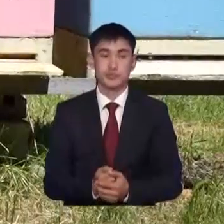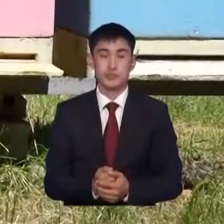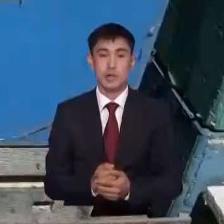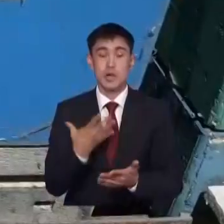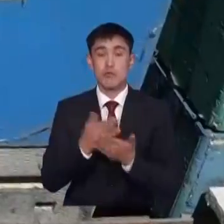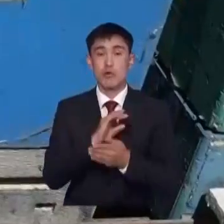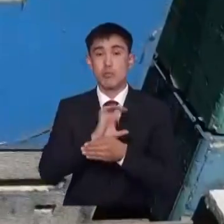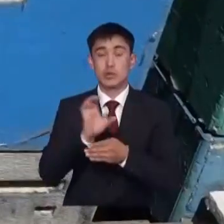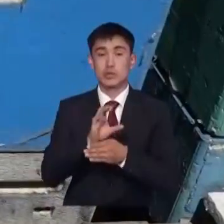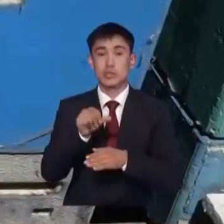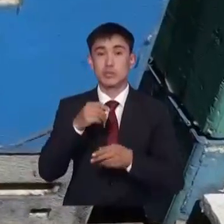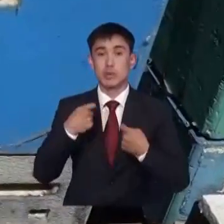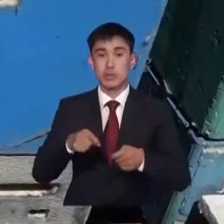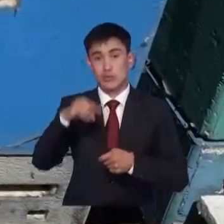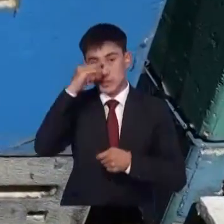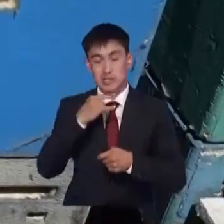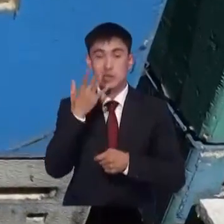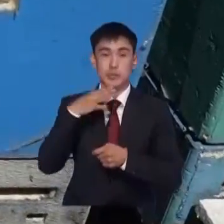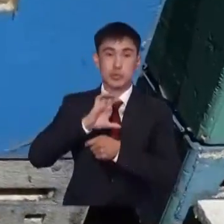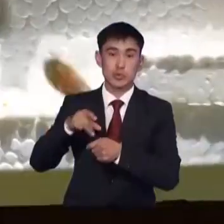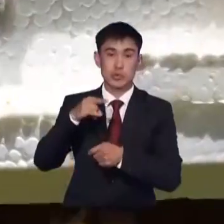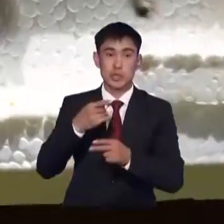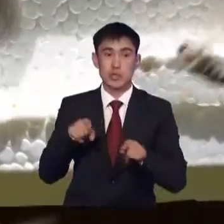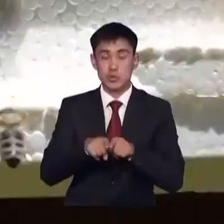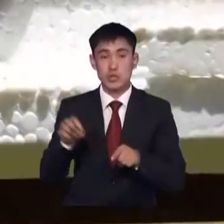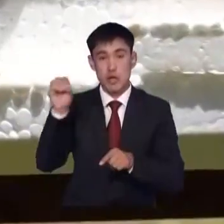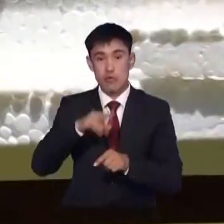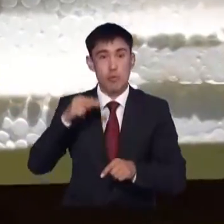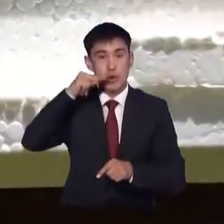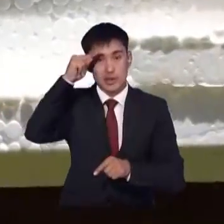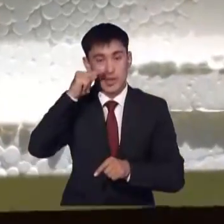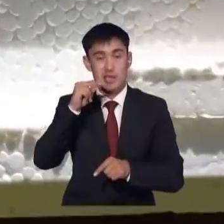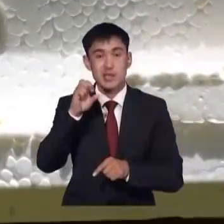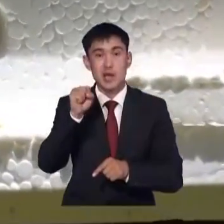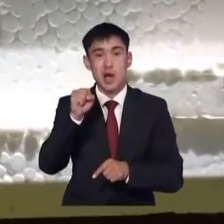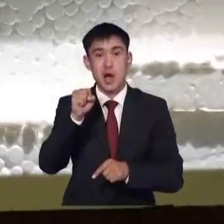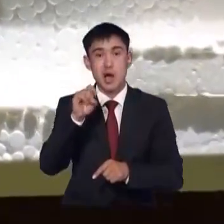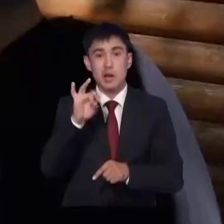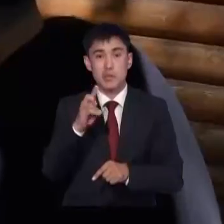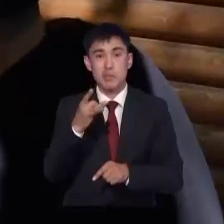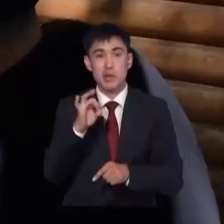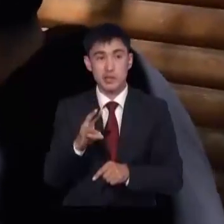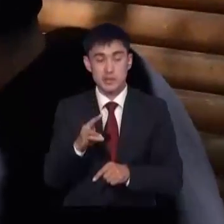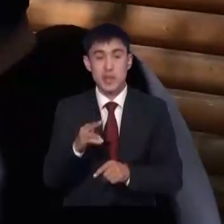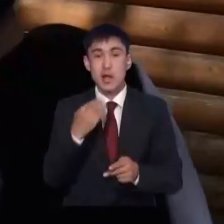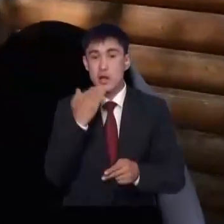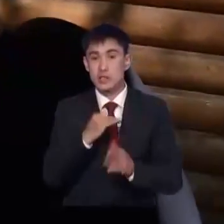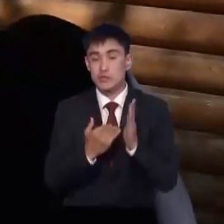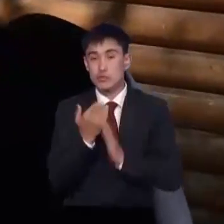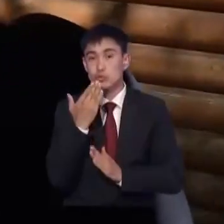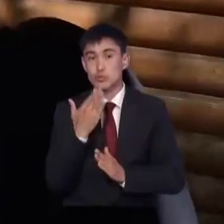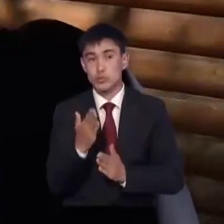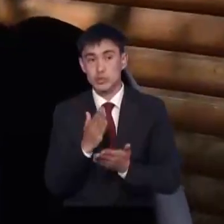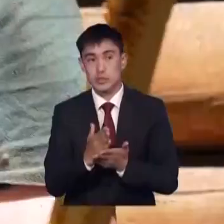не только на территории Казахстана Но и экспортируют за границу в Европу Китай и Объединённые Арабские Эмираты качество гарантирует высокий